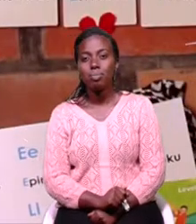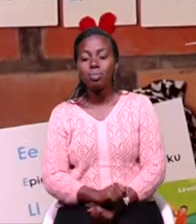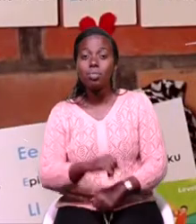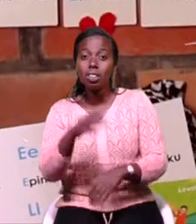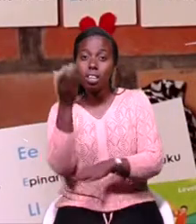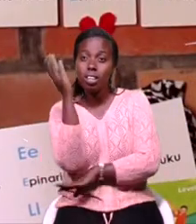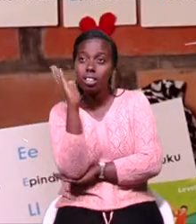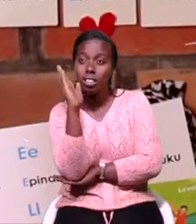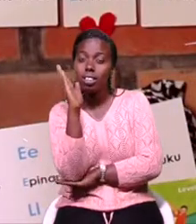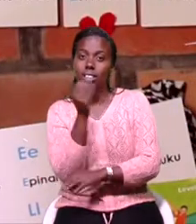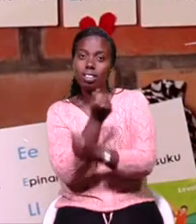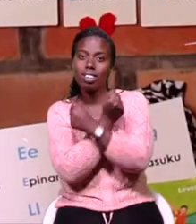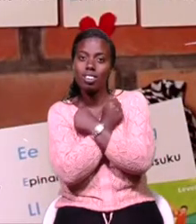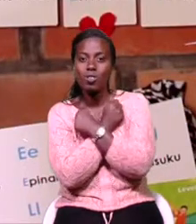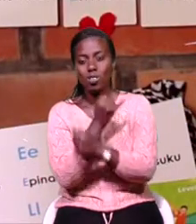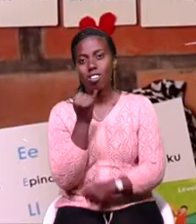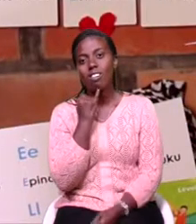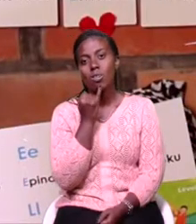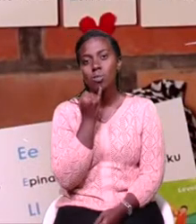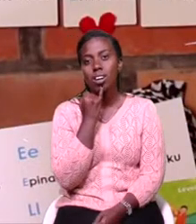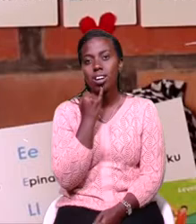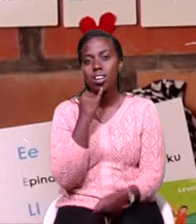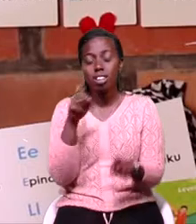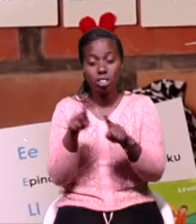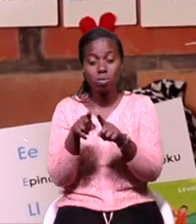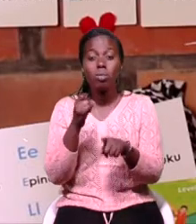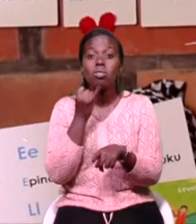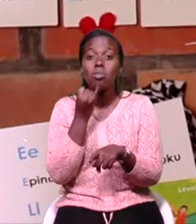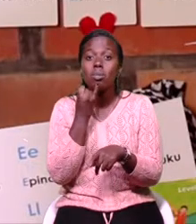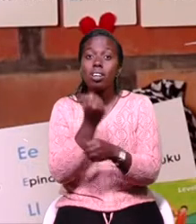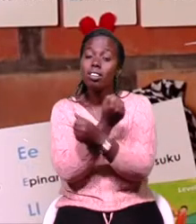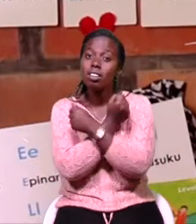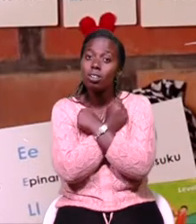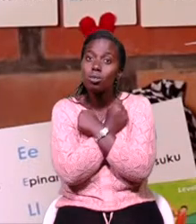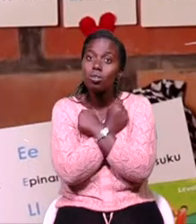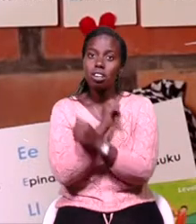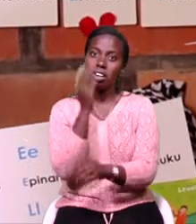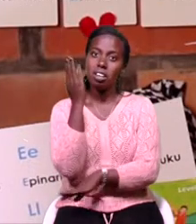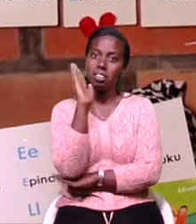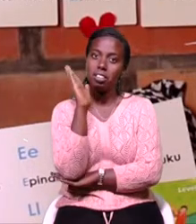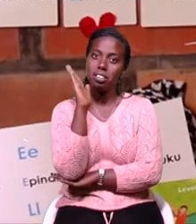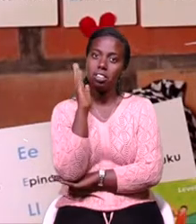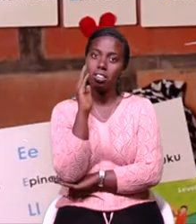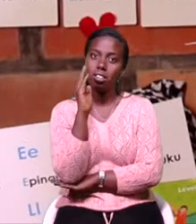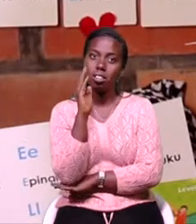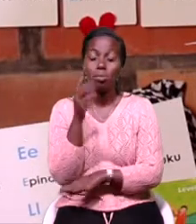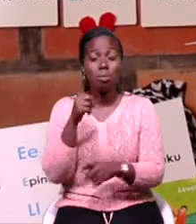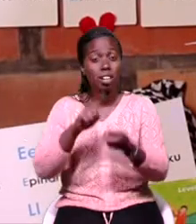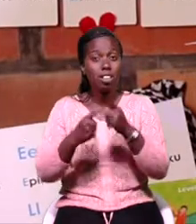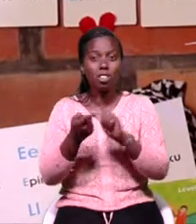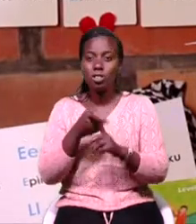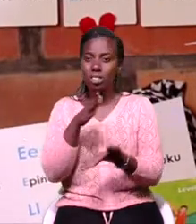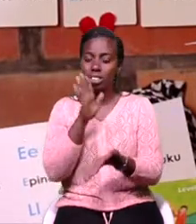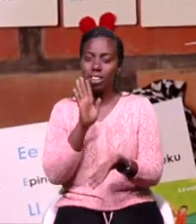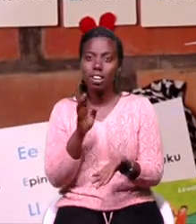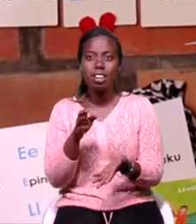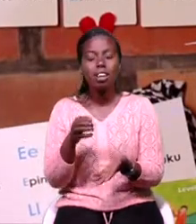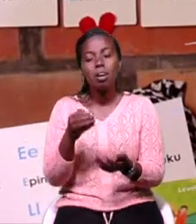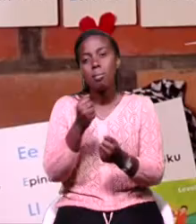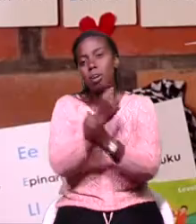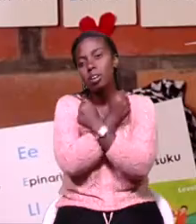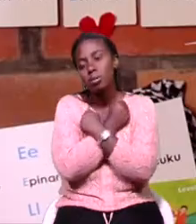Igiti cyakundaga umwana, umwana nawe yakundaga igiti. Bari inshuti cyane,